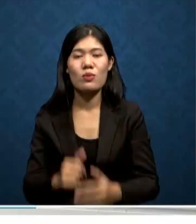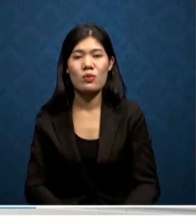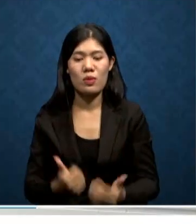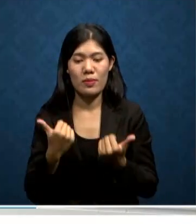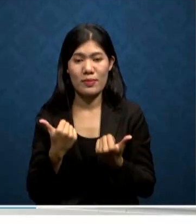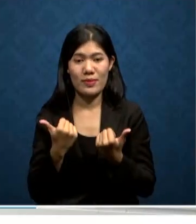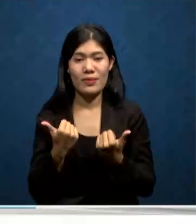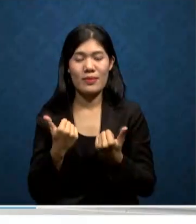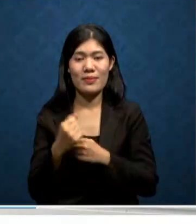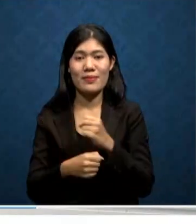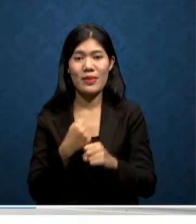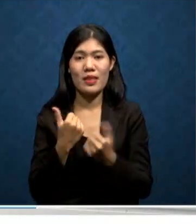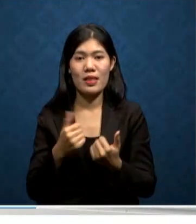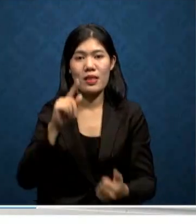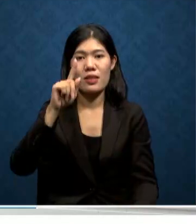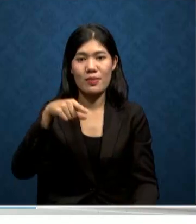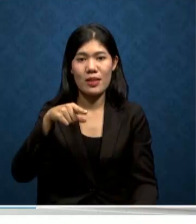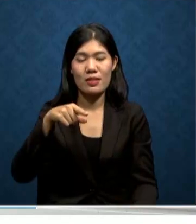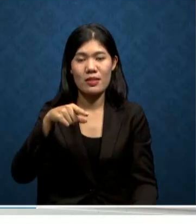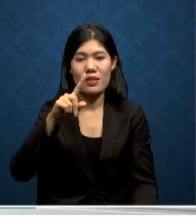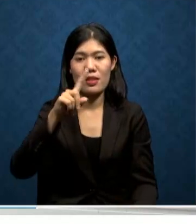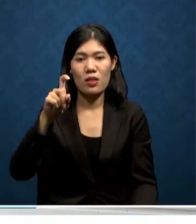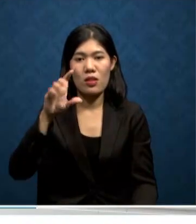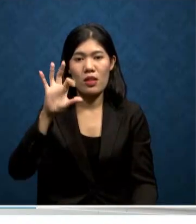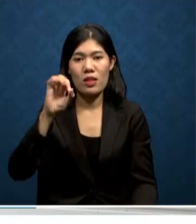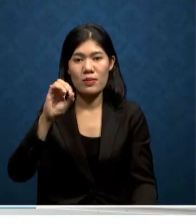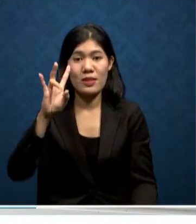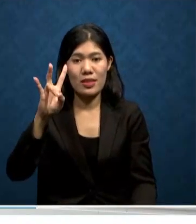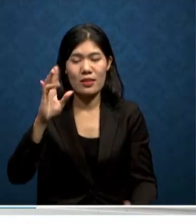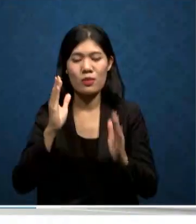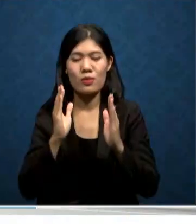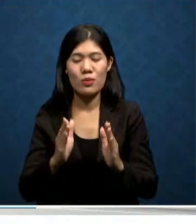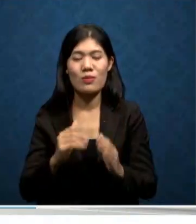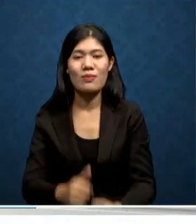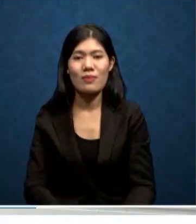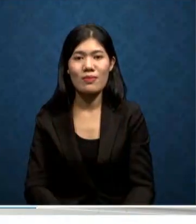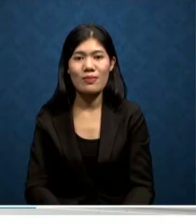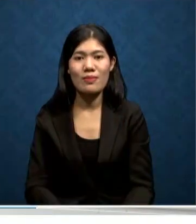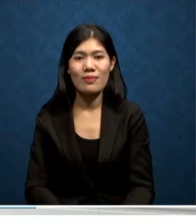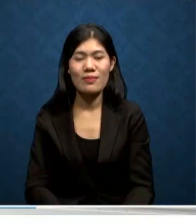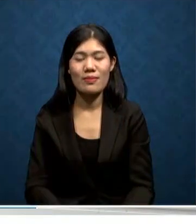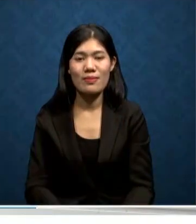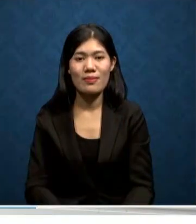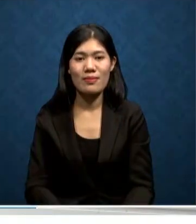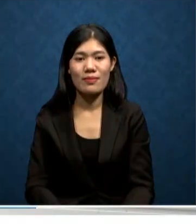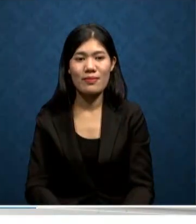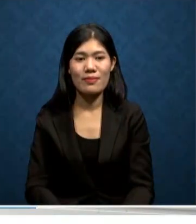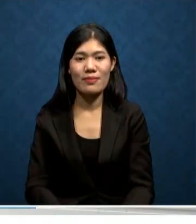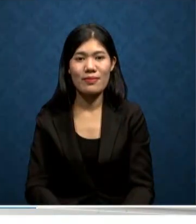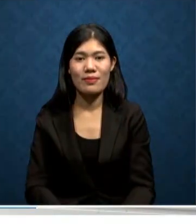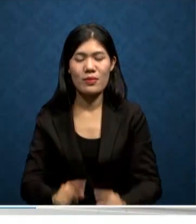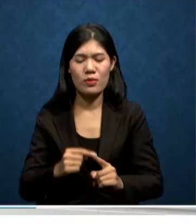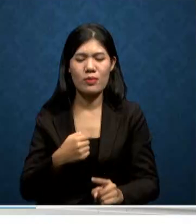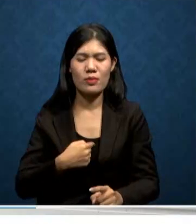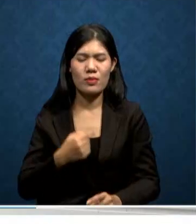ปัจจุบันนะครับ1,194รายนะครับแต่ไงก็ตามเนี่ยเรามีความห่วง